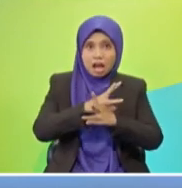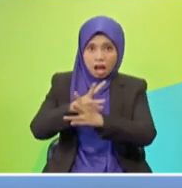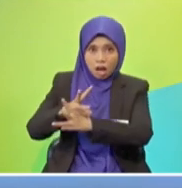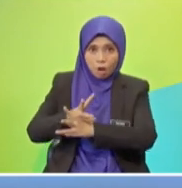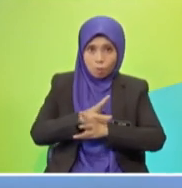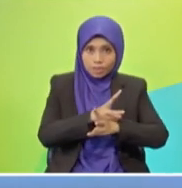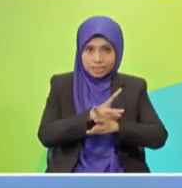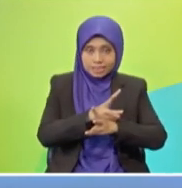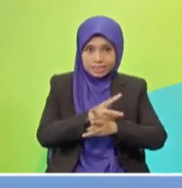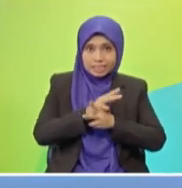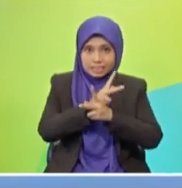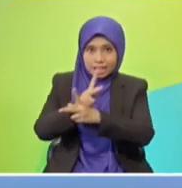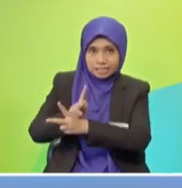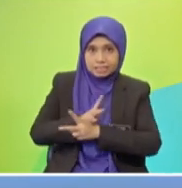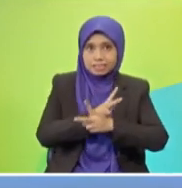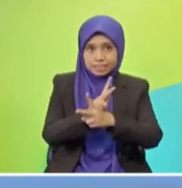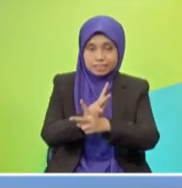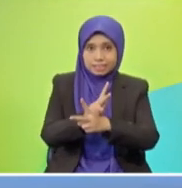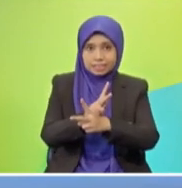sebelum tuh